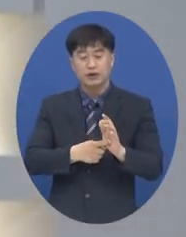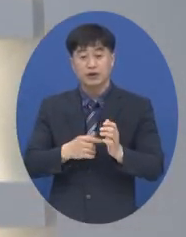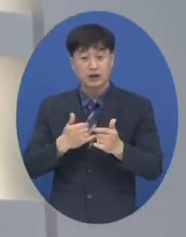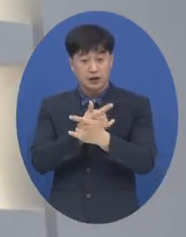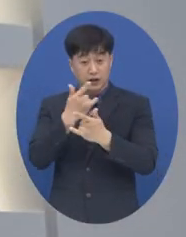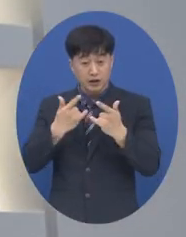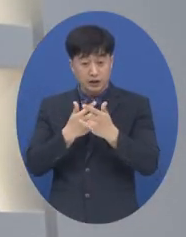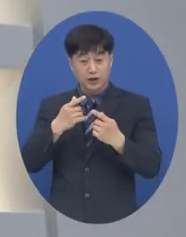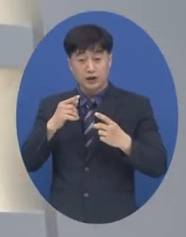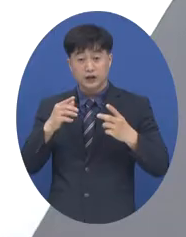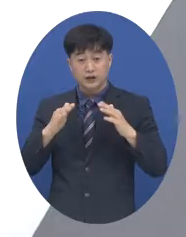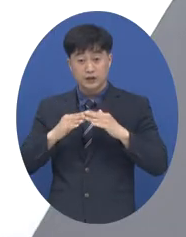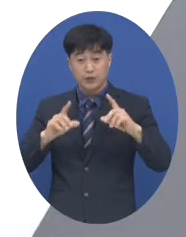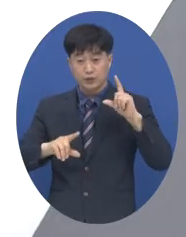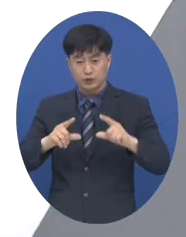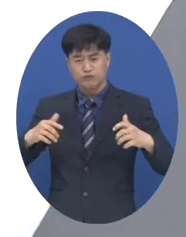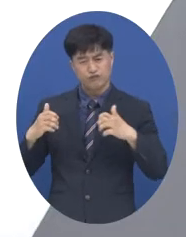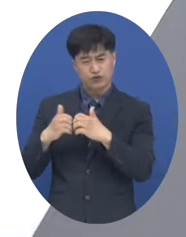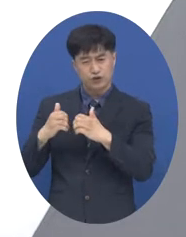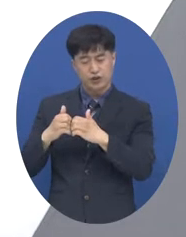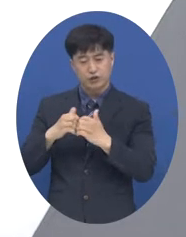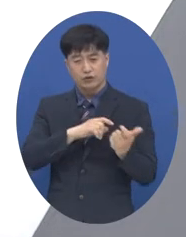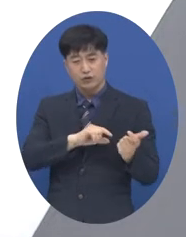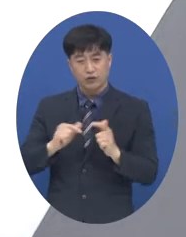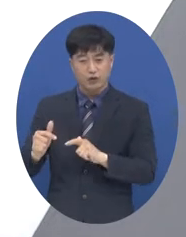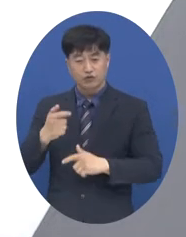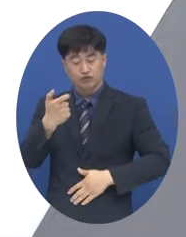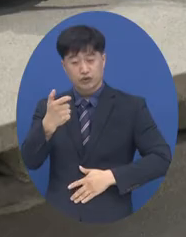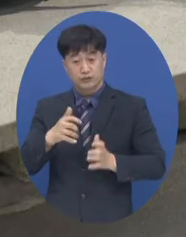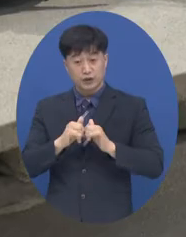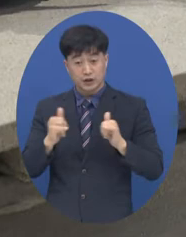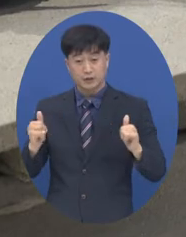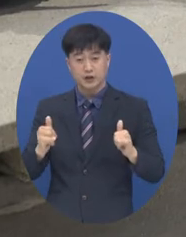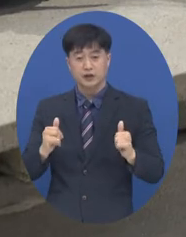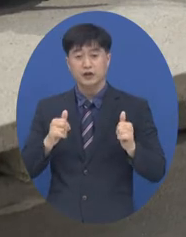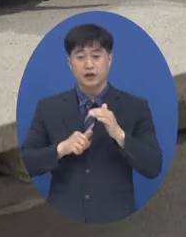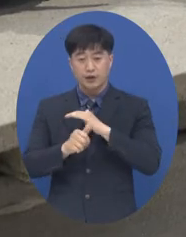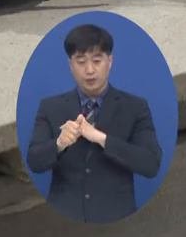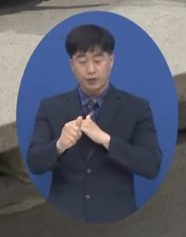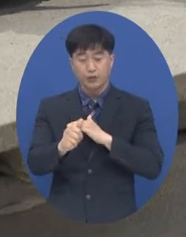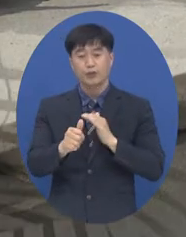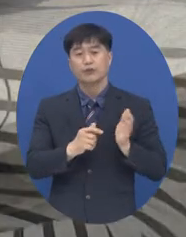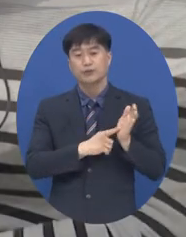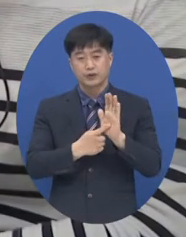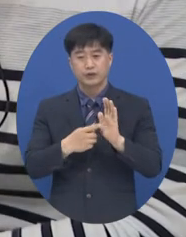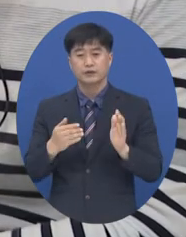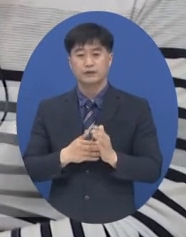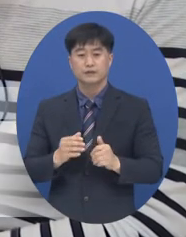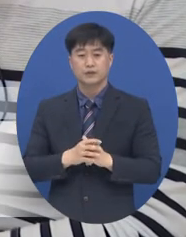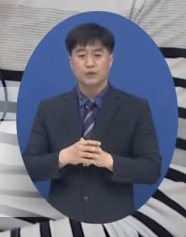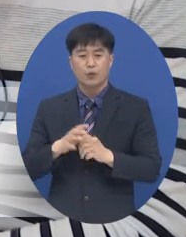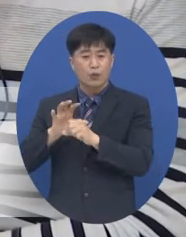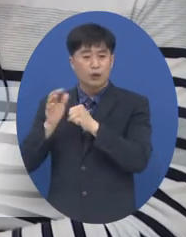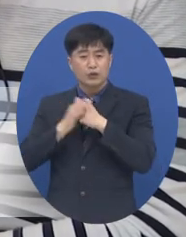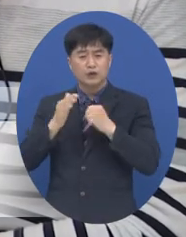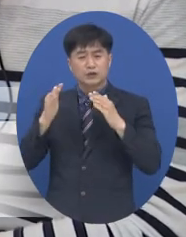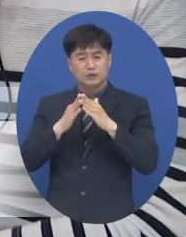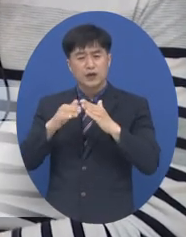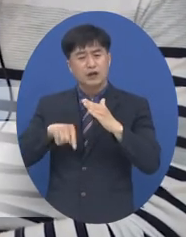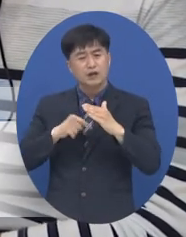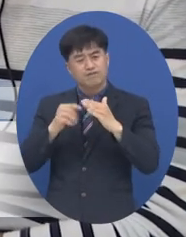전쟁 등 60명의 네덜란드 작가가 대표작을 선보입니다 코나 때문에 집에서만 있다보니까